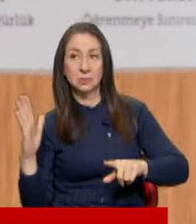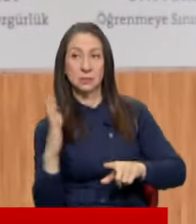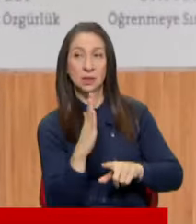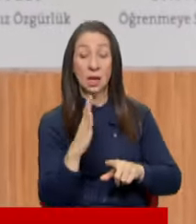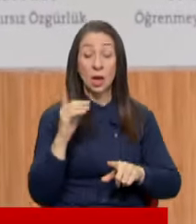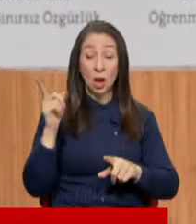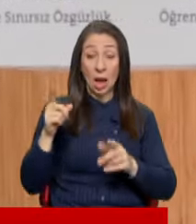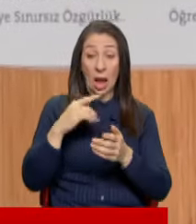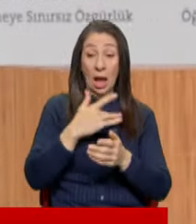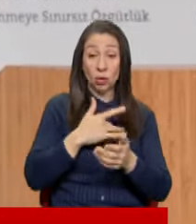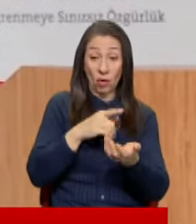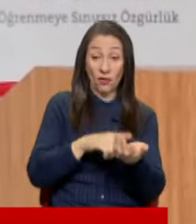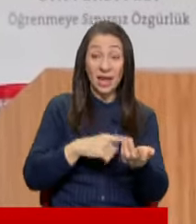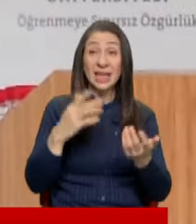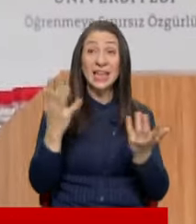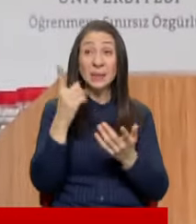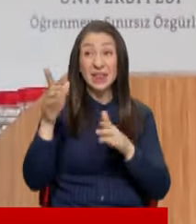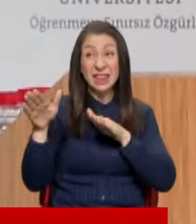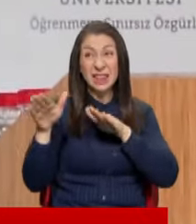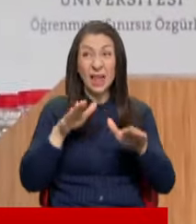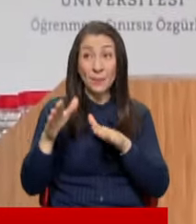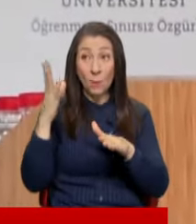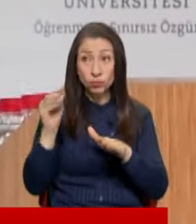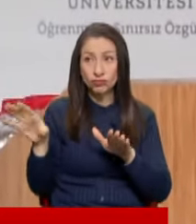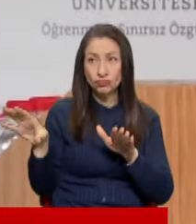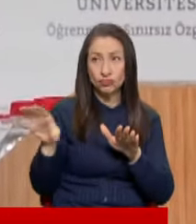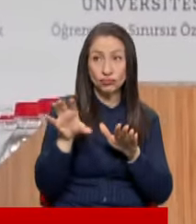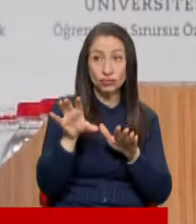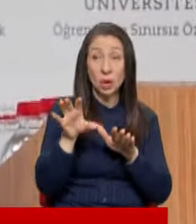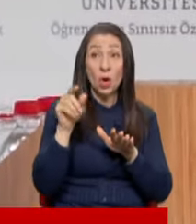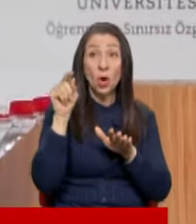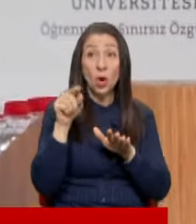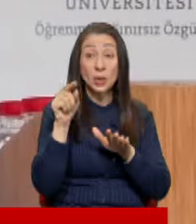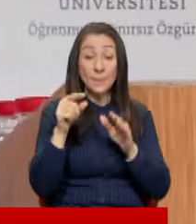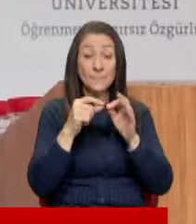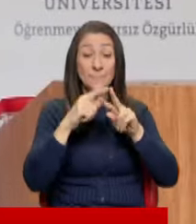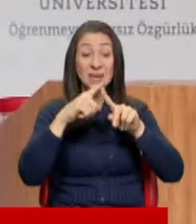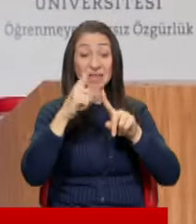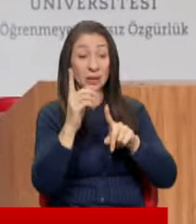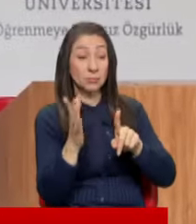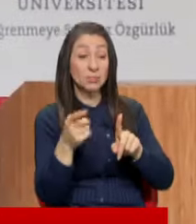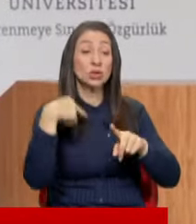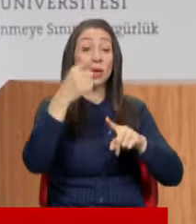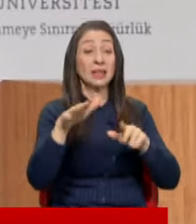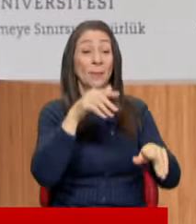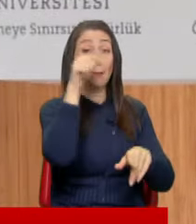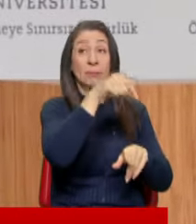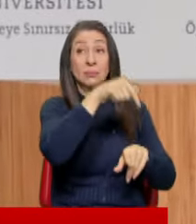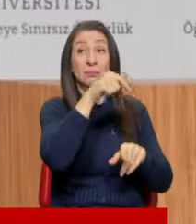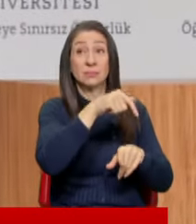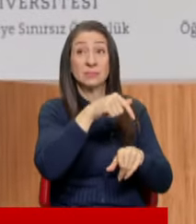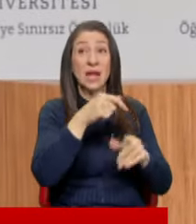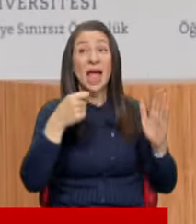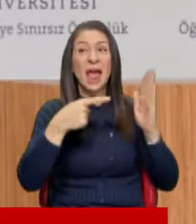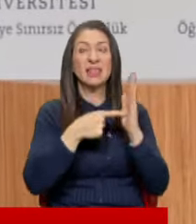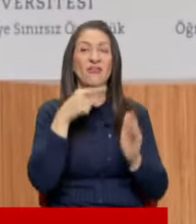Anadolu fayı her nerede bir deprem oluşturmuş İsa oranın batısı bir sonraki deprem için